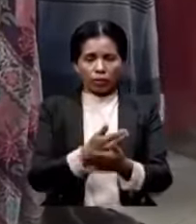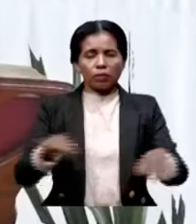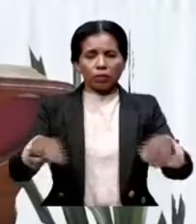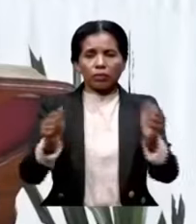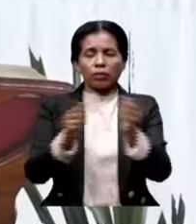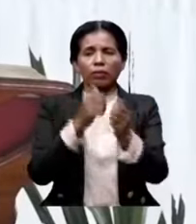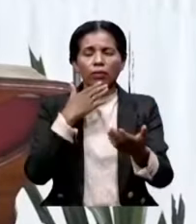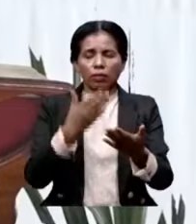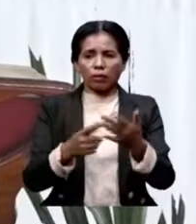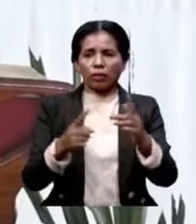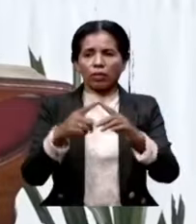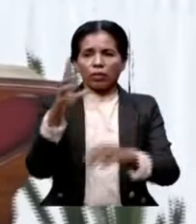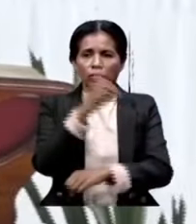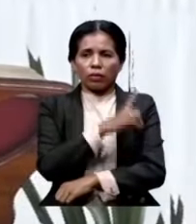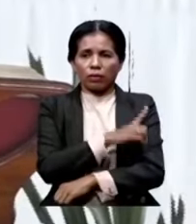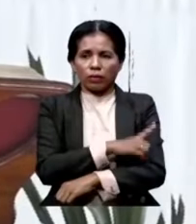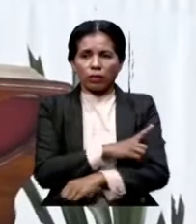Oi,